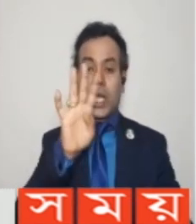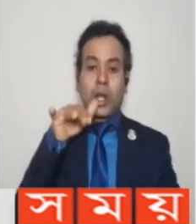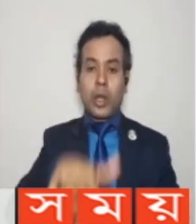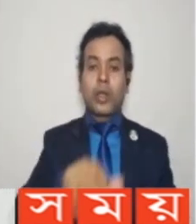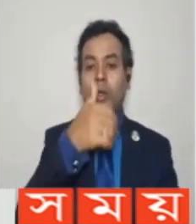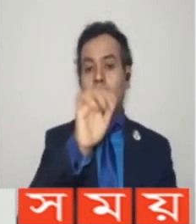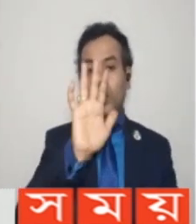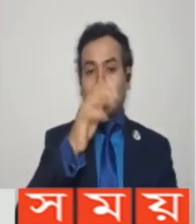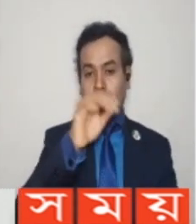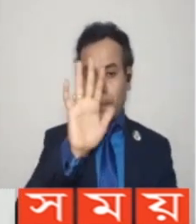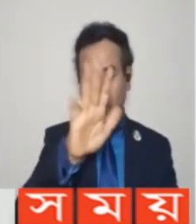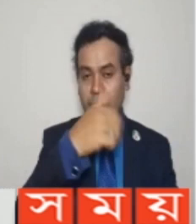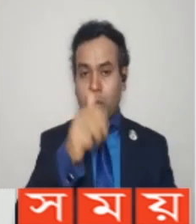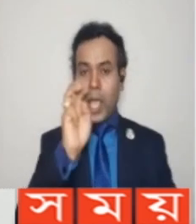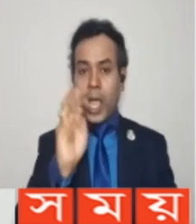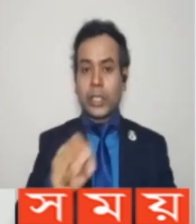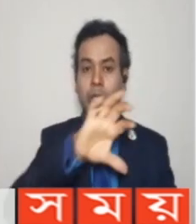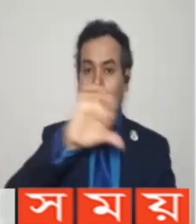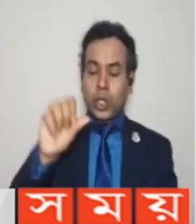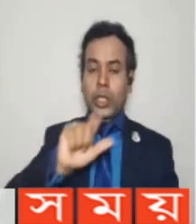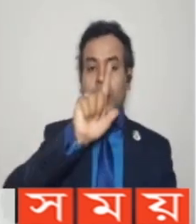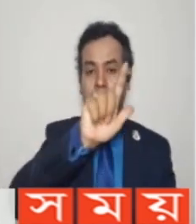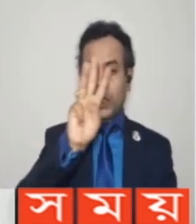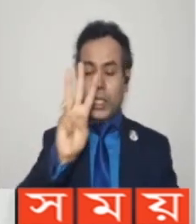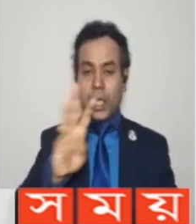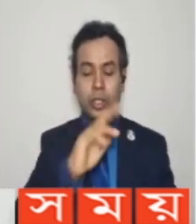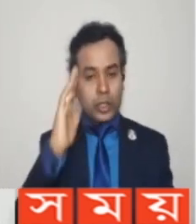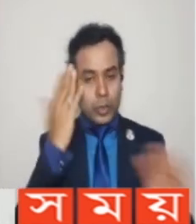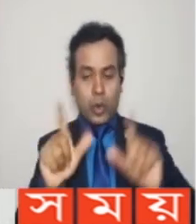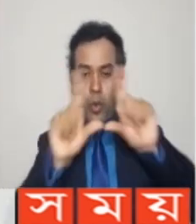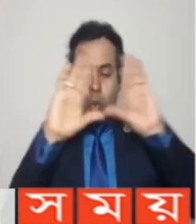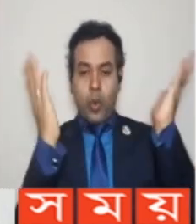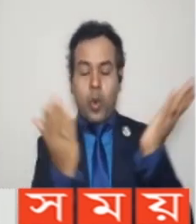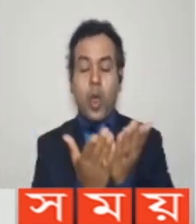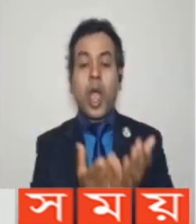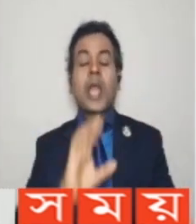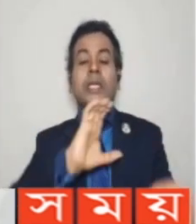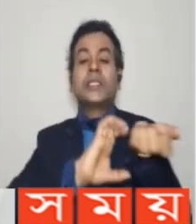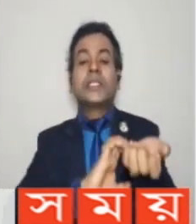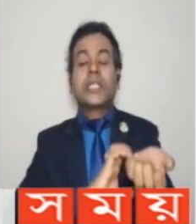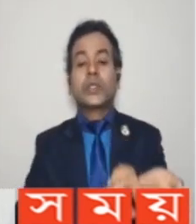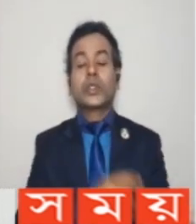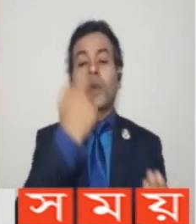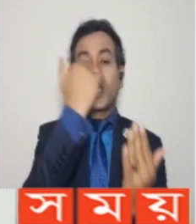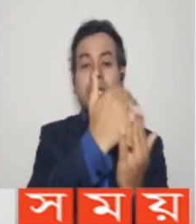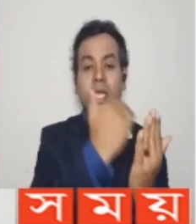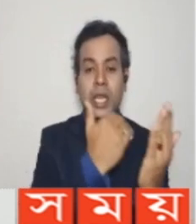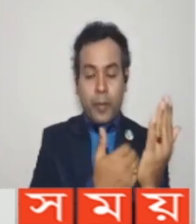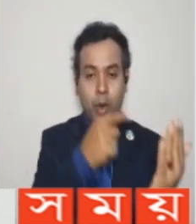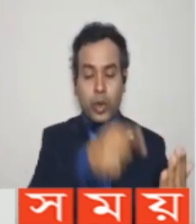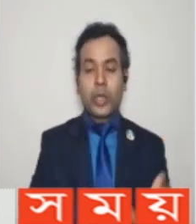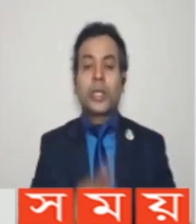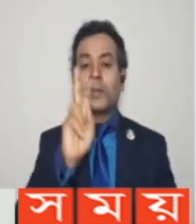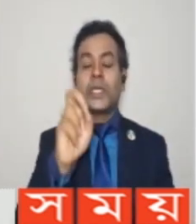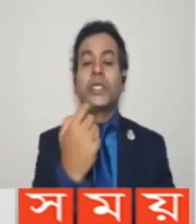6,271 জন এবং এ পর্যন্ত 4,56,973 জন। দক্ষিণ এশিয়া পরিস্থিতি এবং বিশ্ব পরিস্থিতি সংগ্রহ